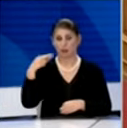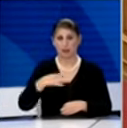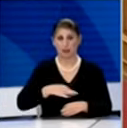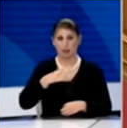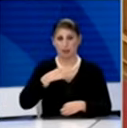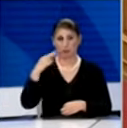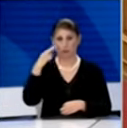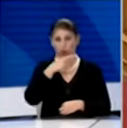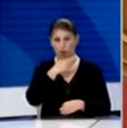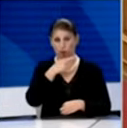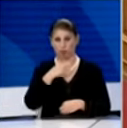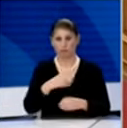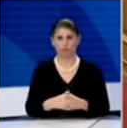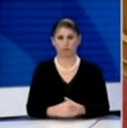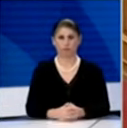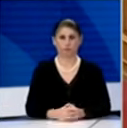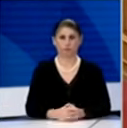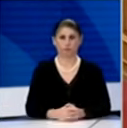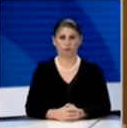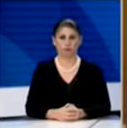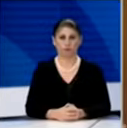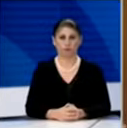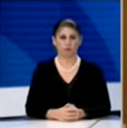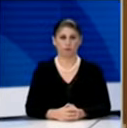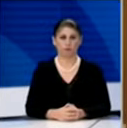Πρωθυπουργέ, σας είδα